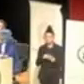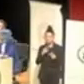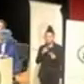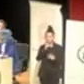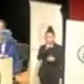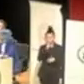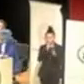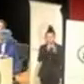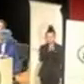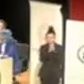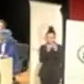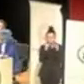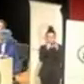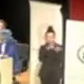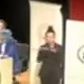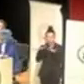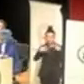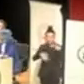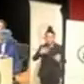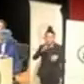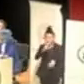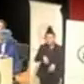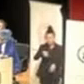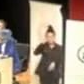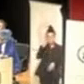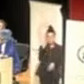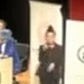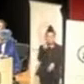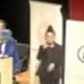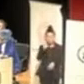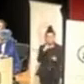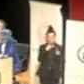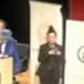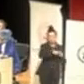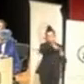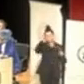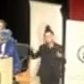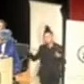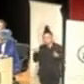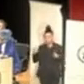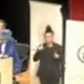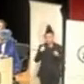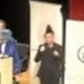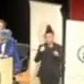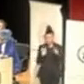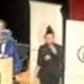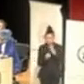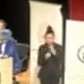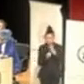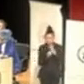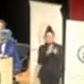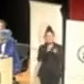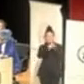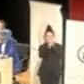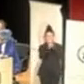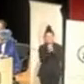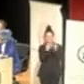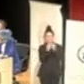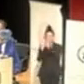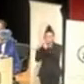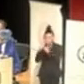Konuşan Kitaplık Görme Engelliler Merkezi 2015 yılından beri yenilediği web sayfasıyla hizmet vermekte.